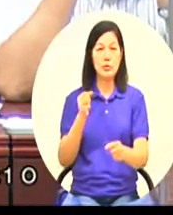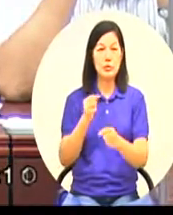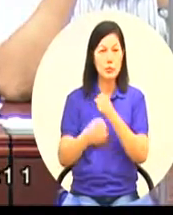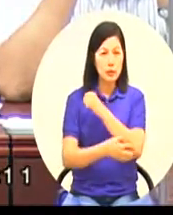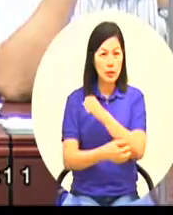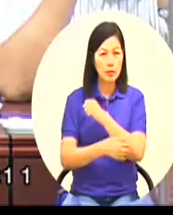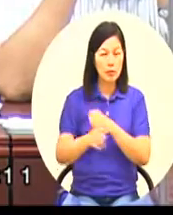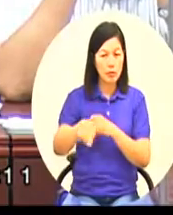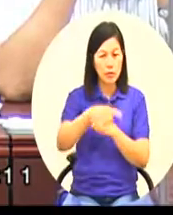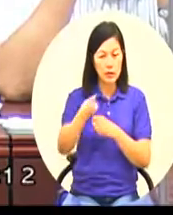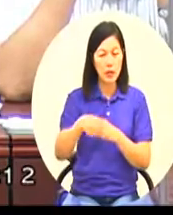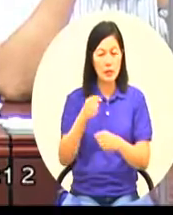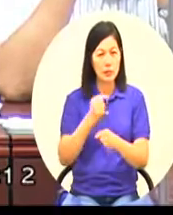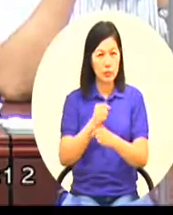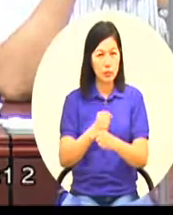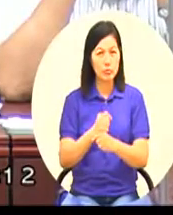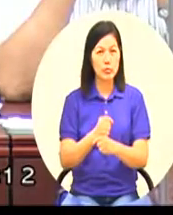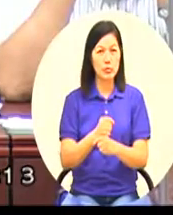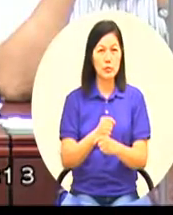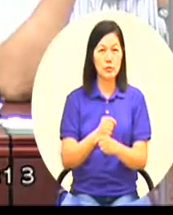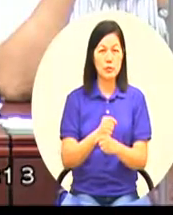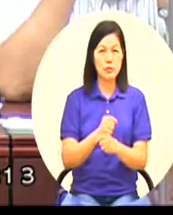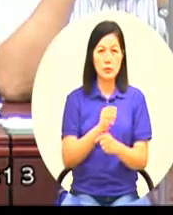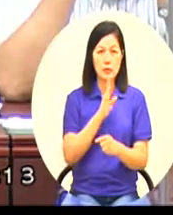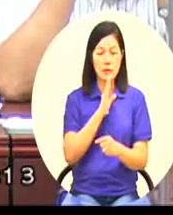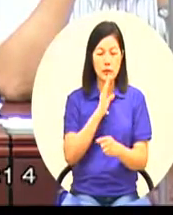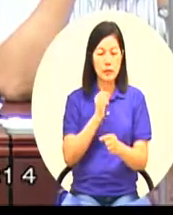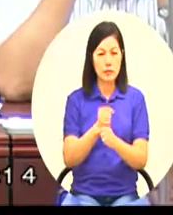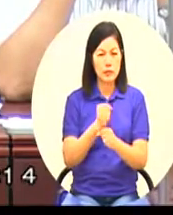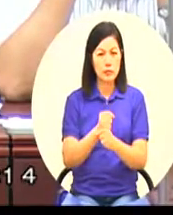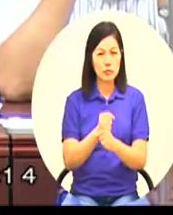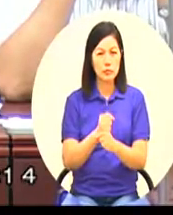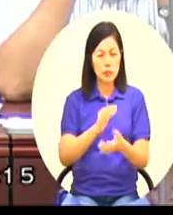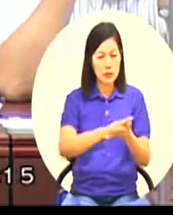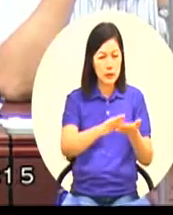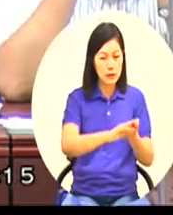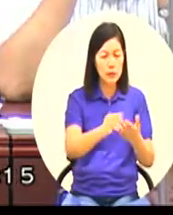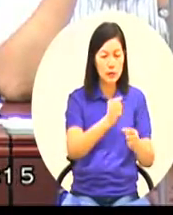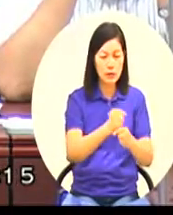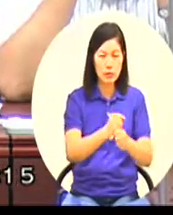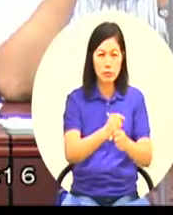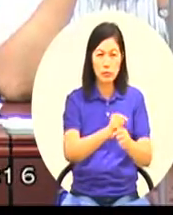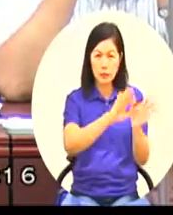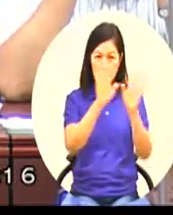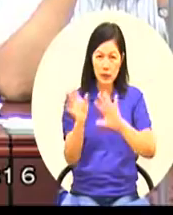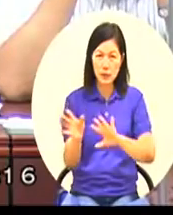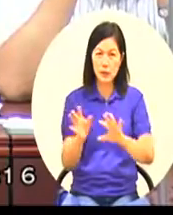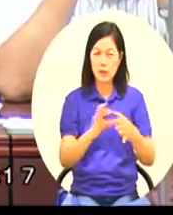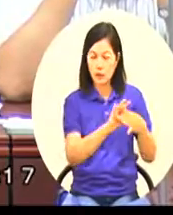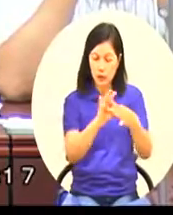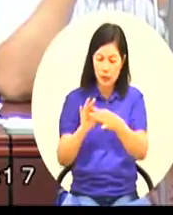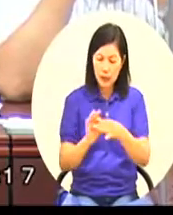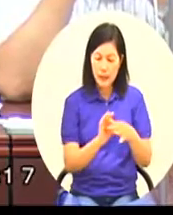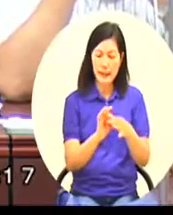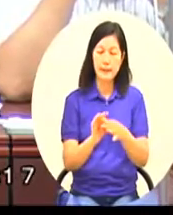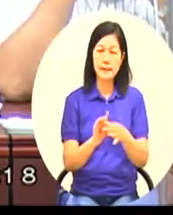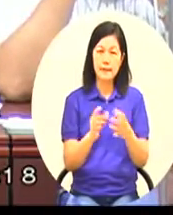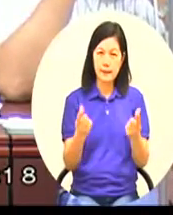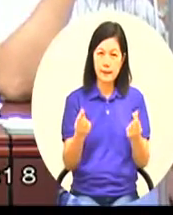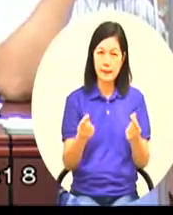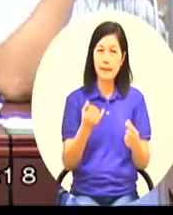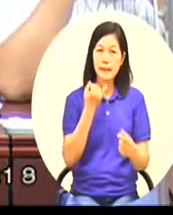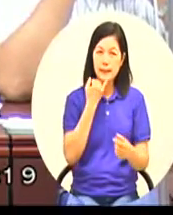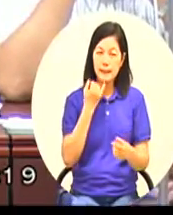的工作上是。做的是他们家清洁工作是有关的，那是可以领